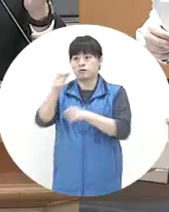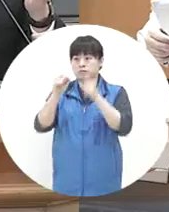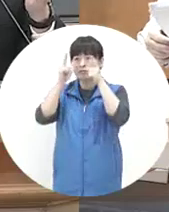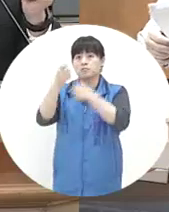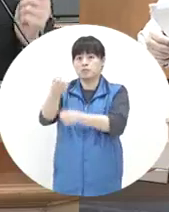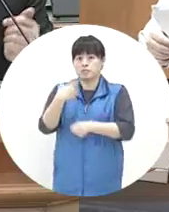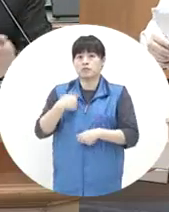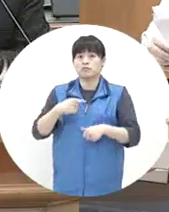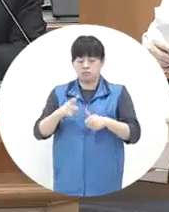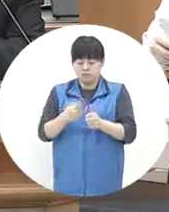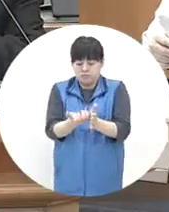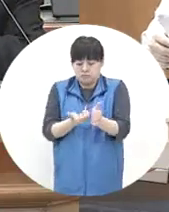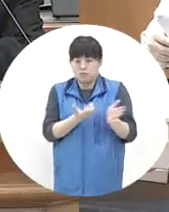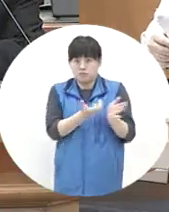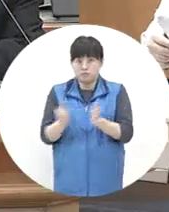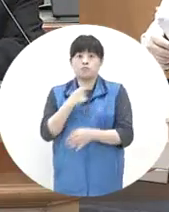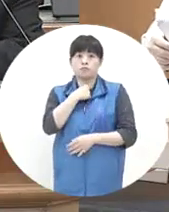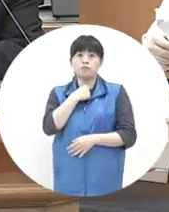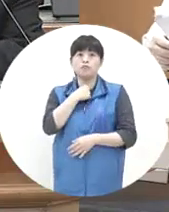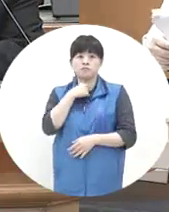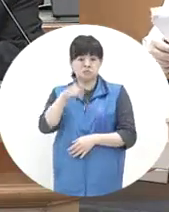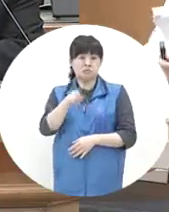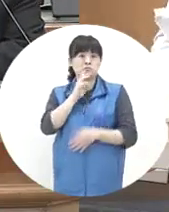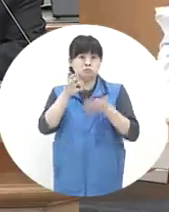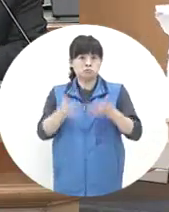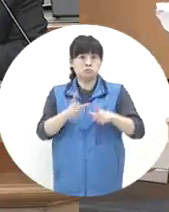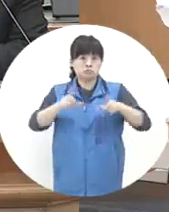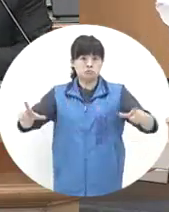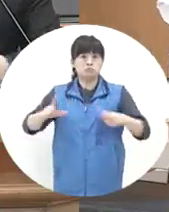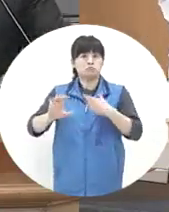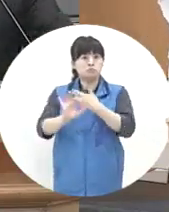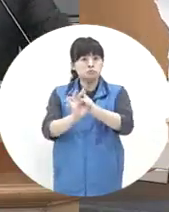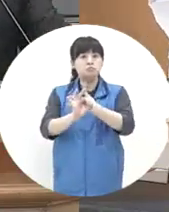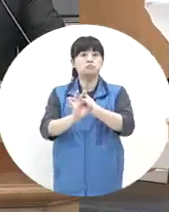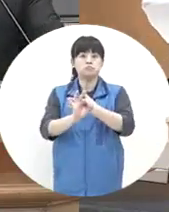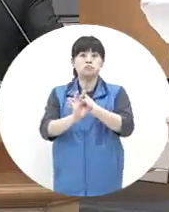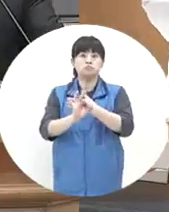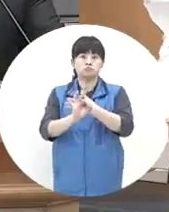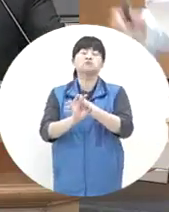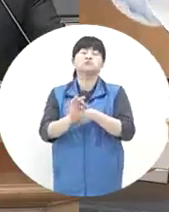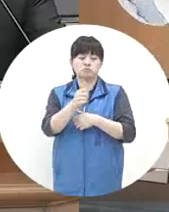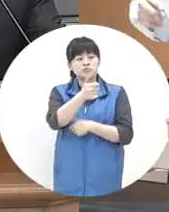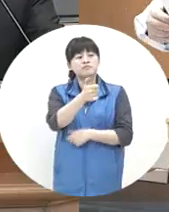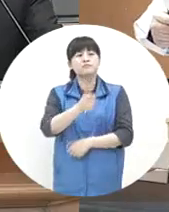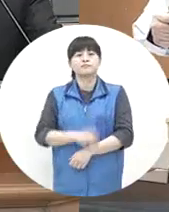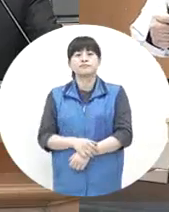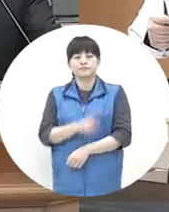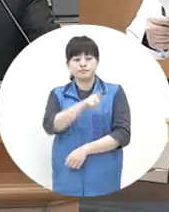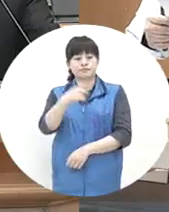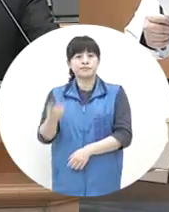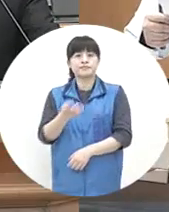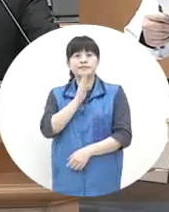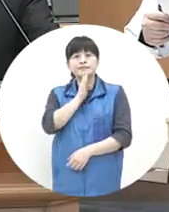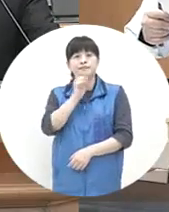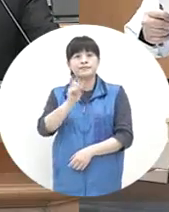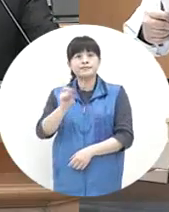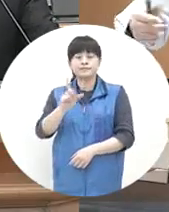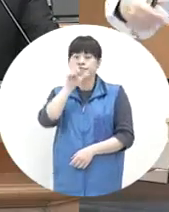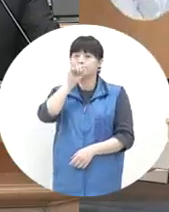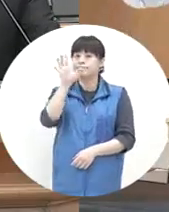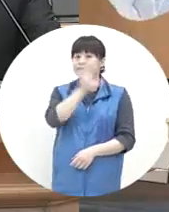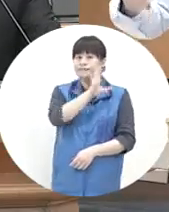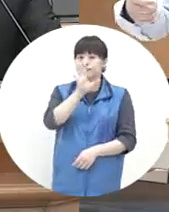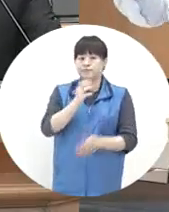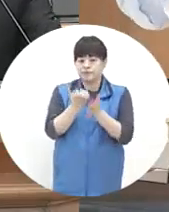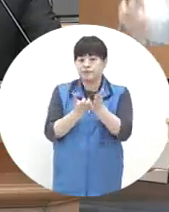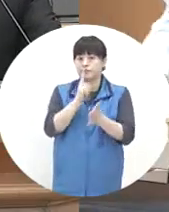也做好充分准备，我也是一个很重大的压力测试啦。 好，谢谢市长齁。然后再讲一下齁，我们莺歌刚